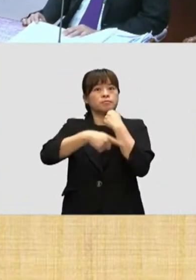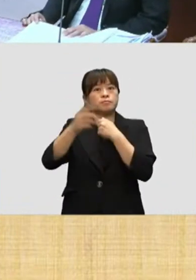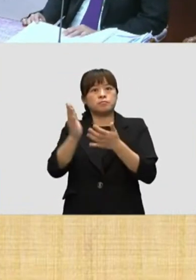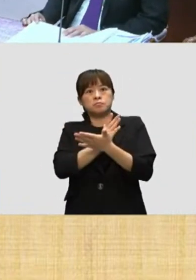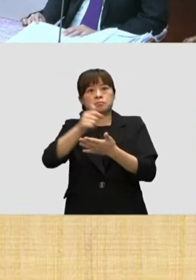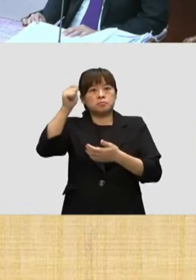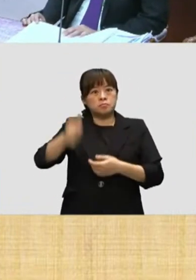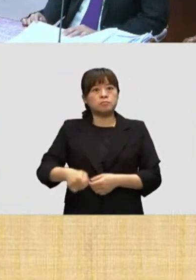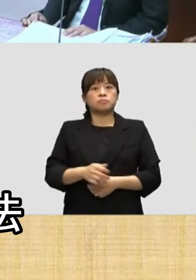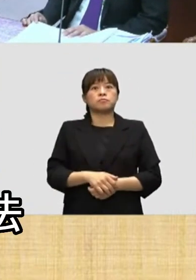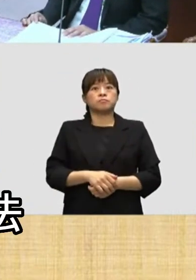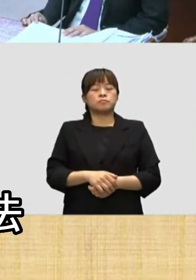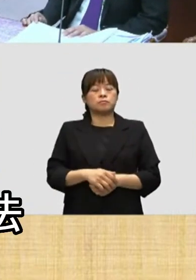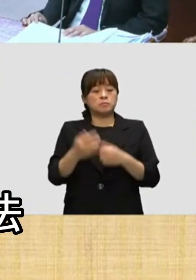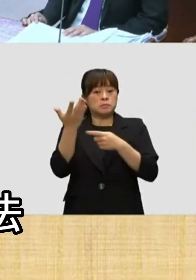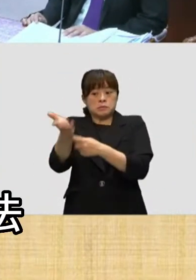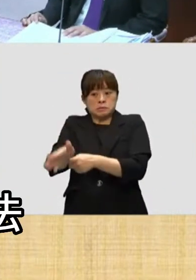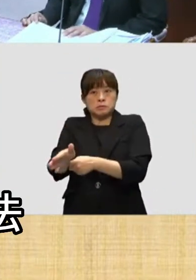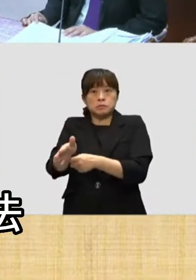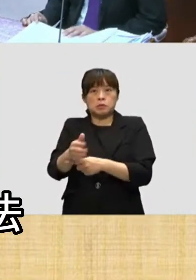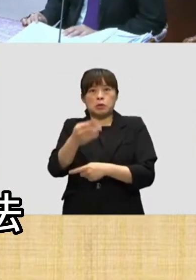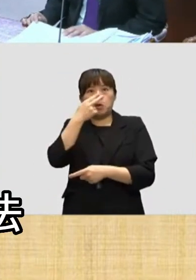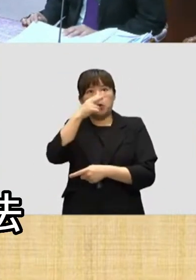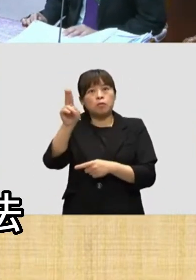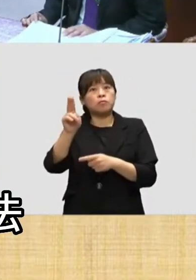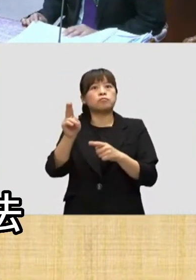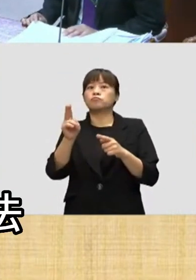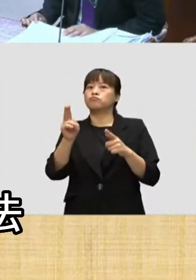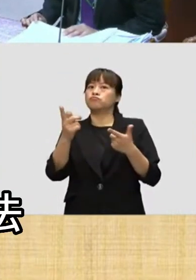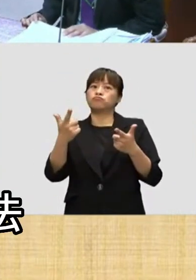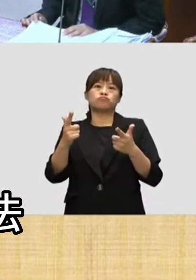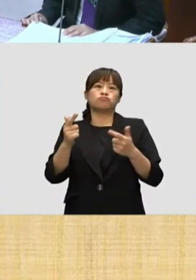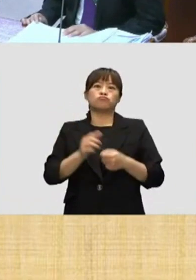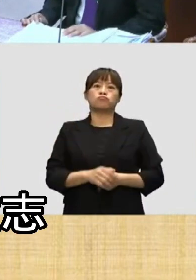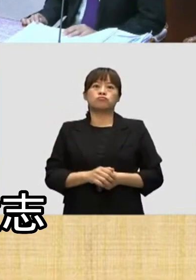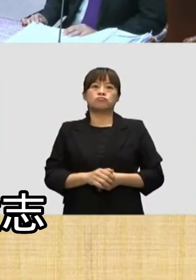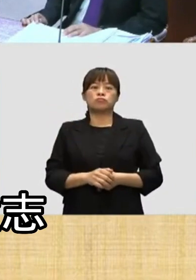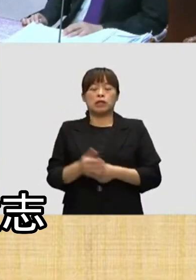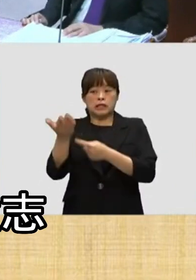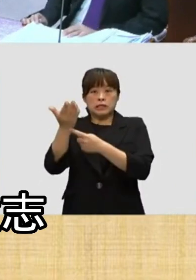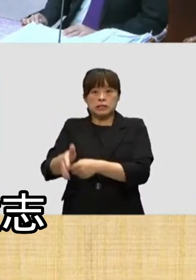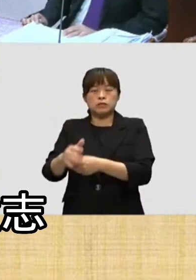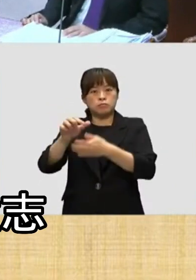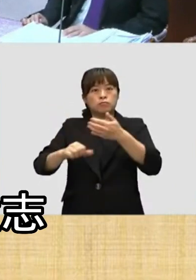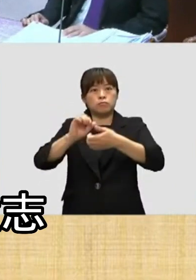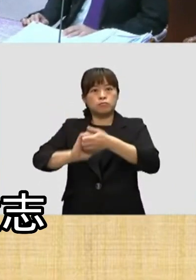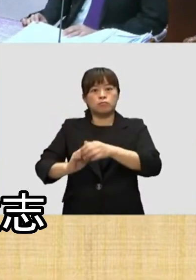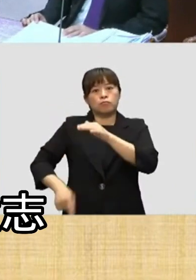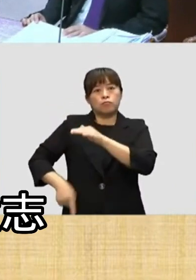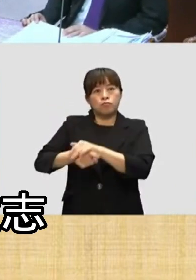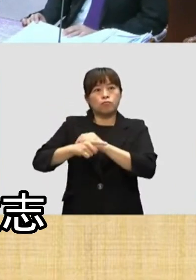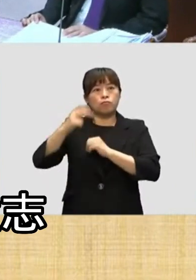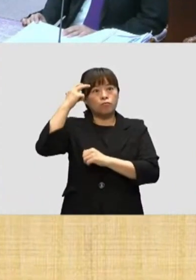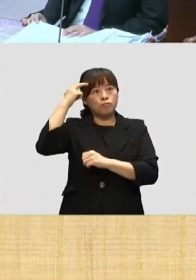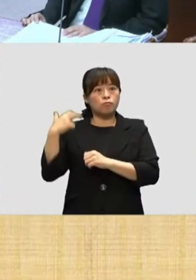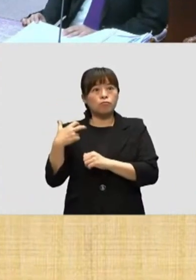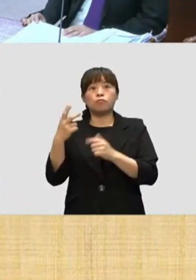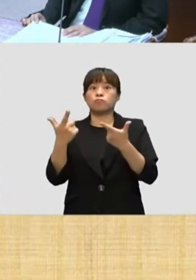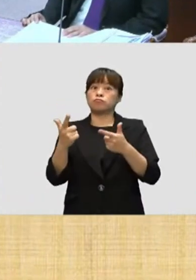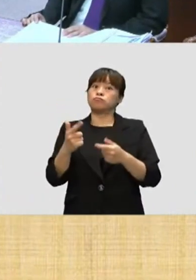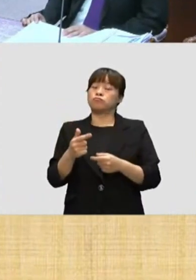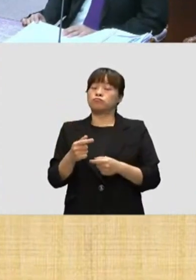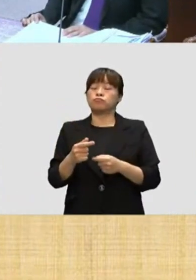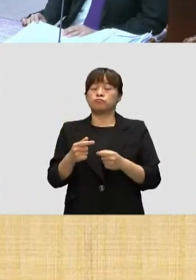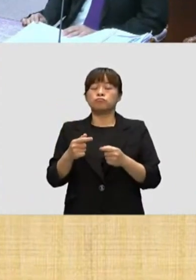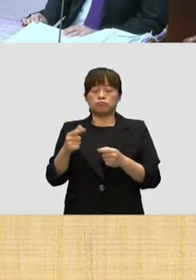为，死刑非此残忍的残虐的刑法，死刑规定也没有违背宪法意志，为该法